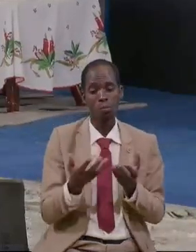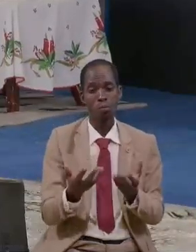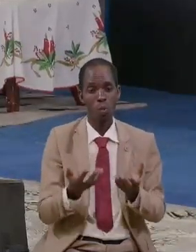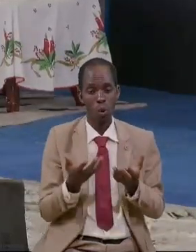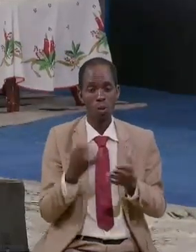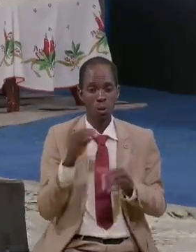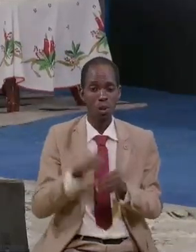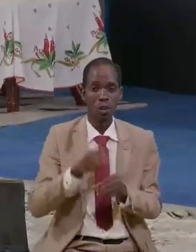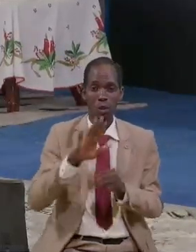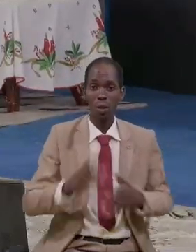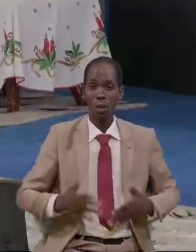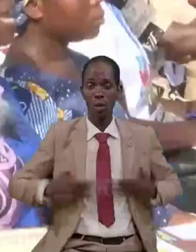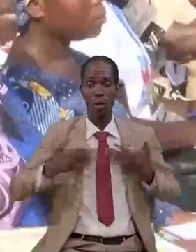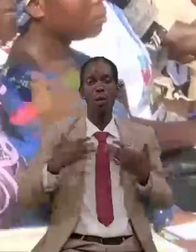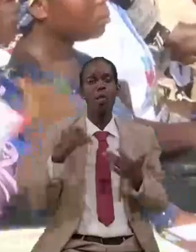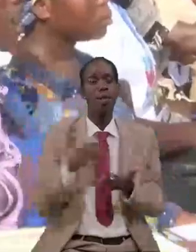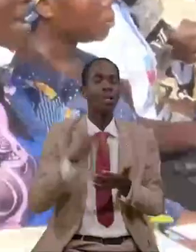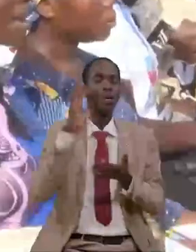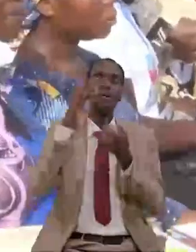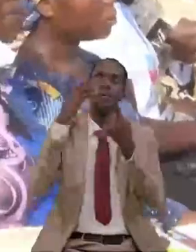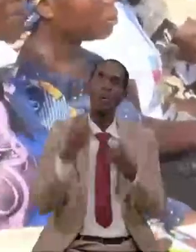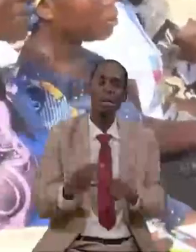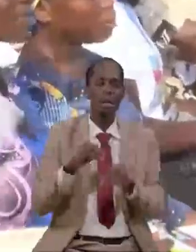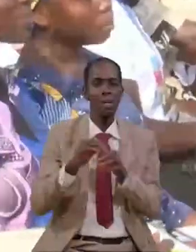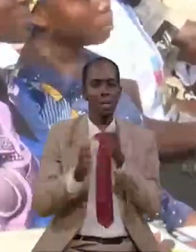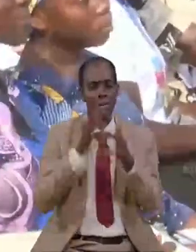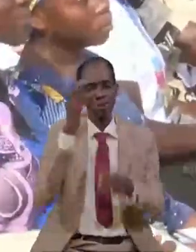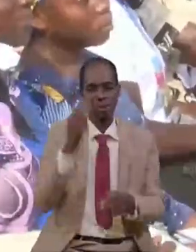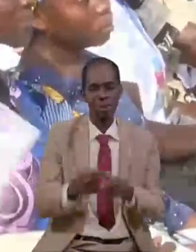vie, ça viendra.